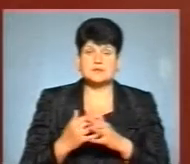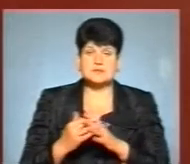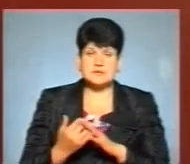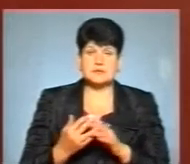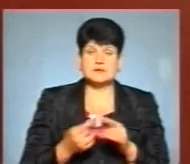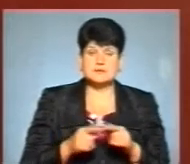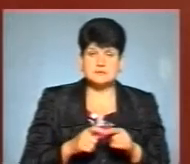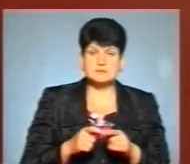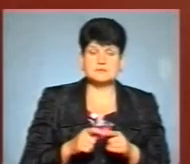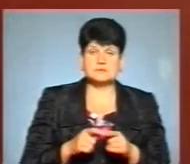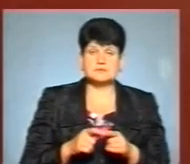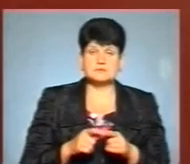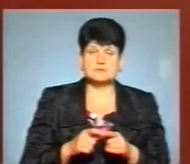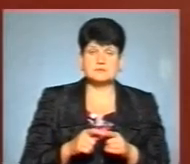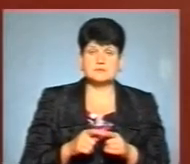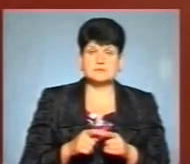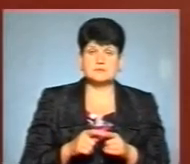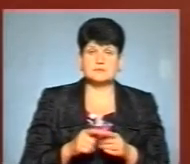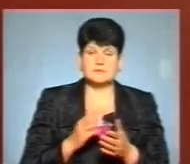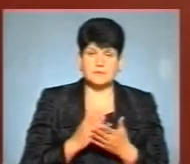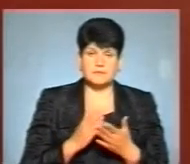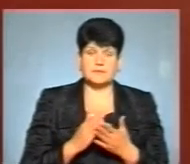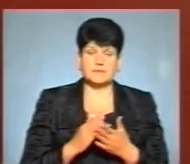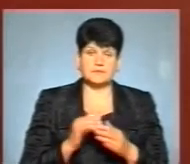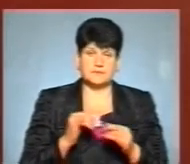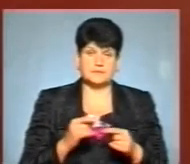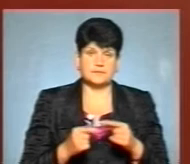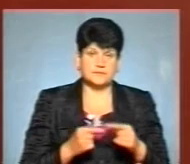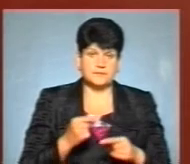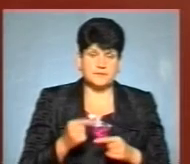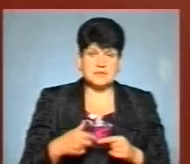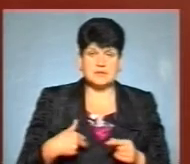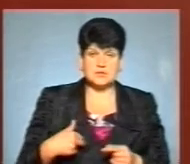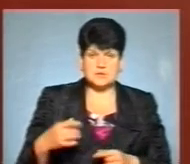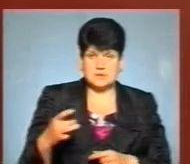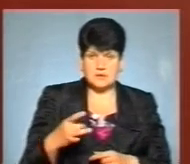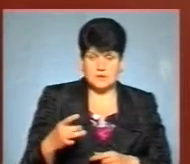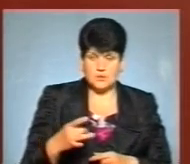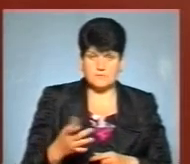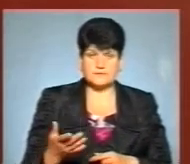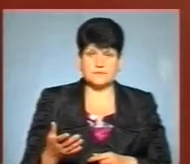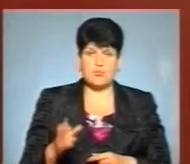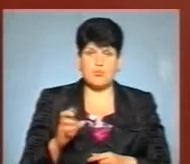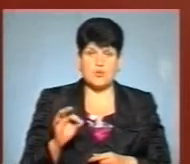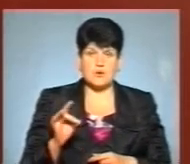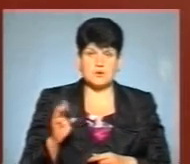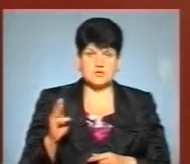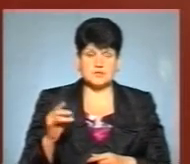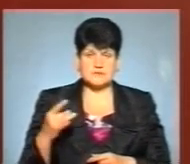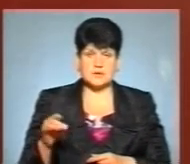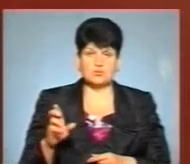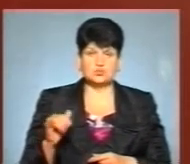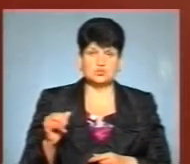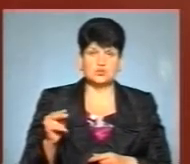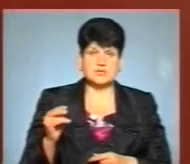переважно зазнали руйнівних наслідків, скажімо так, в Заліщицькому районі, в Борщівському,